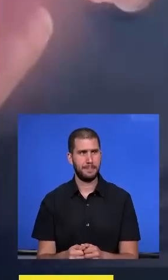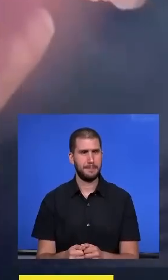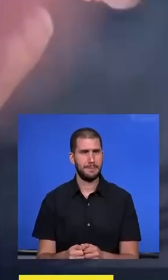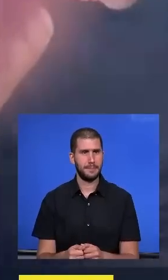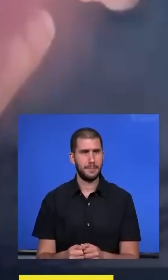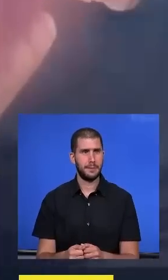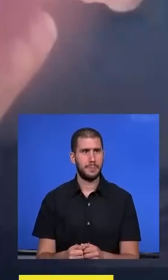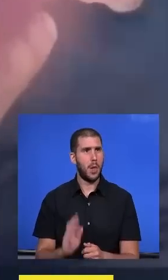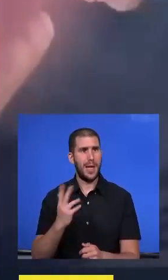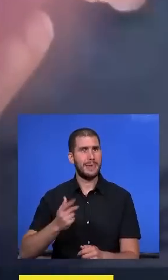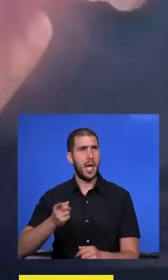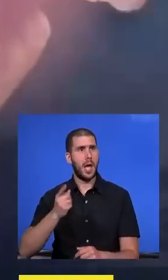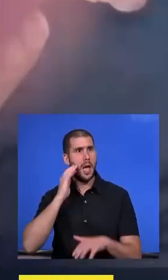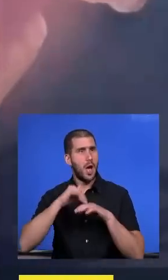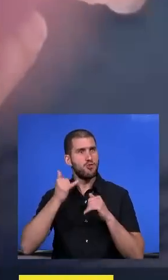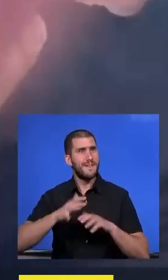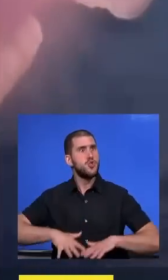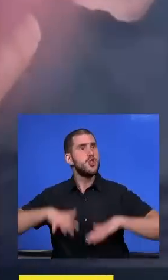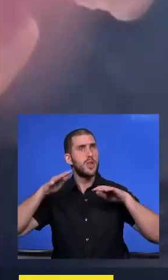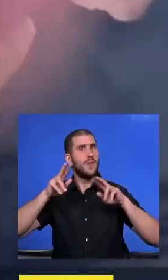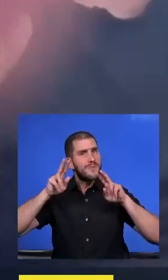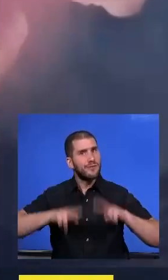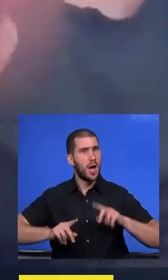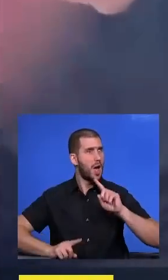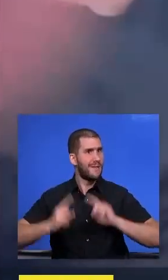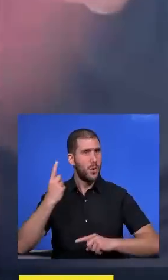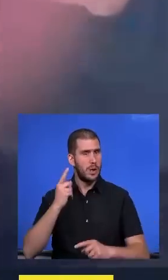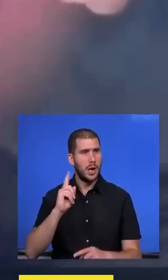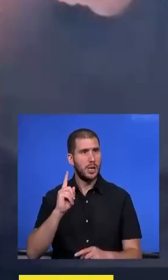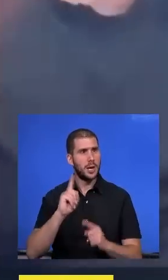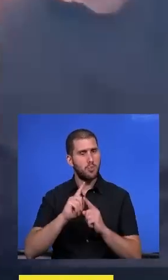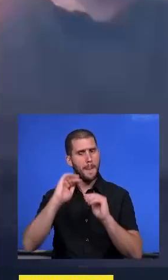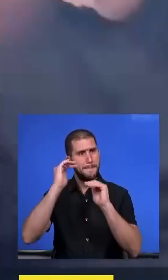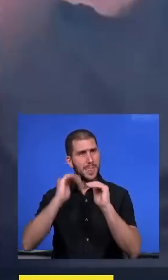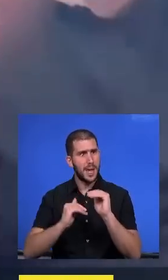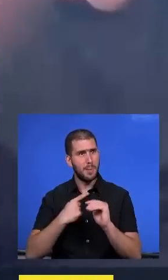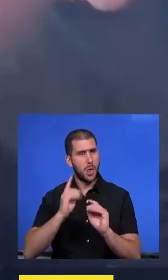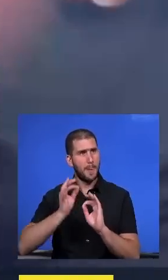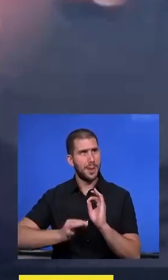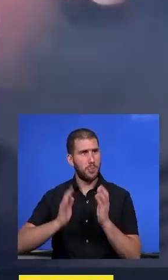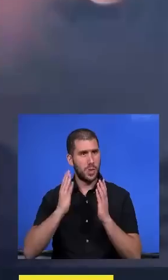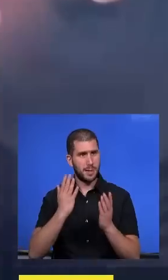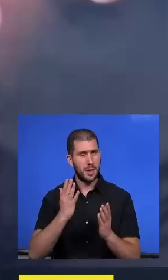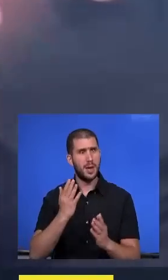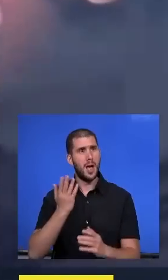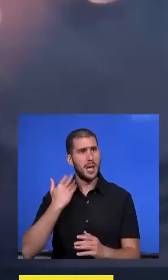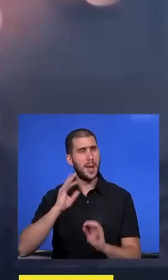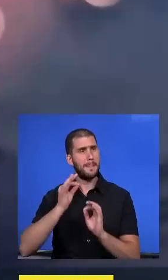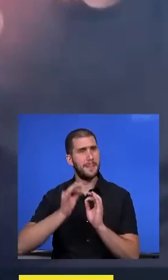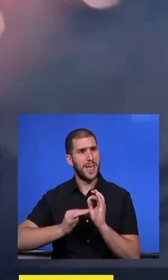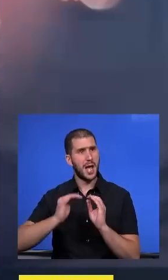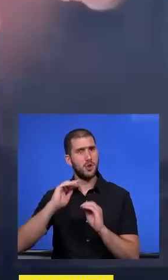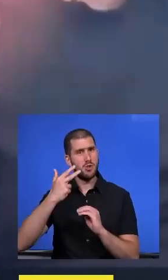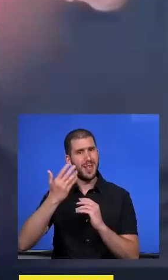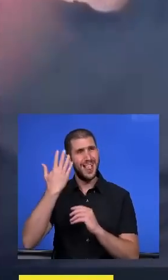הייתה התראה שעכשיו הולך להיות שיטפון ברמה הגבוהה ביותר, זה הולך לפי מדרגים, אני לא אכנס פה לפרטים. אבל זה היה מדרג שלישי עוד